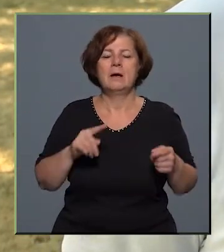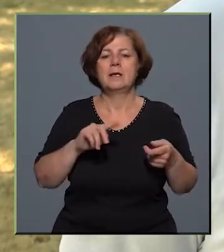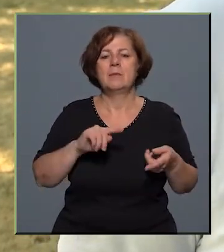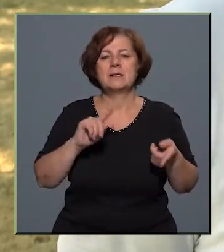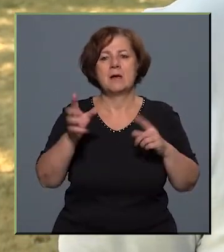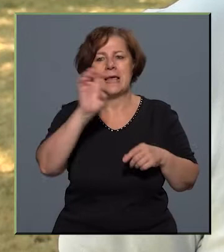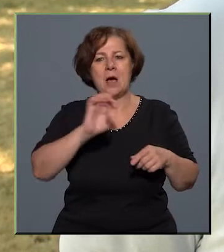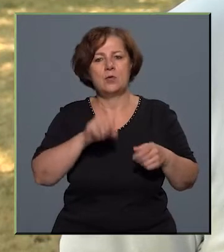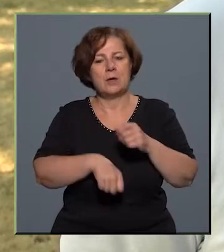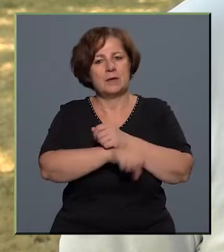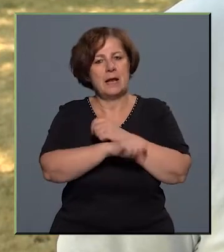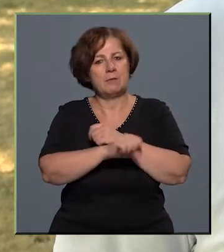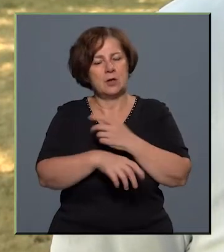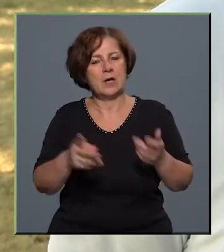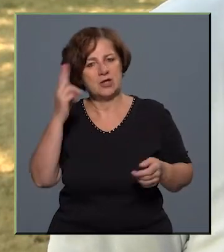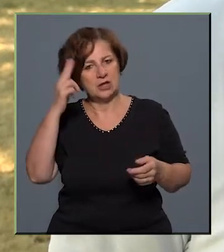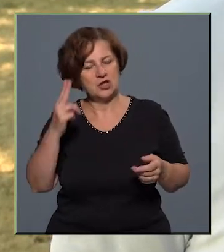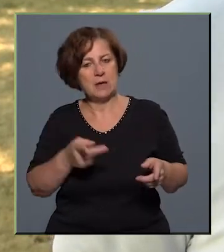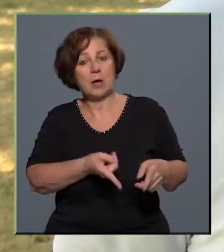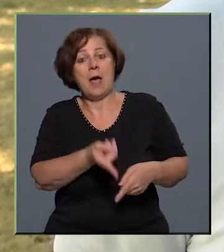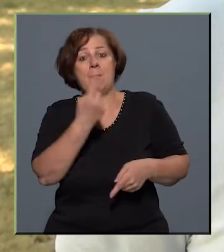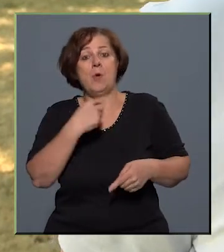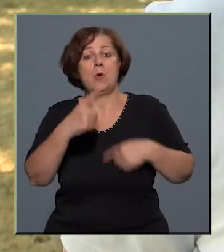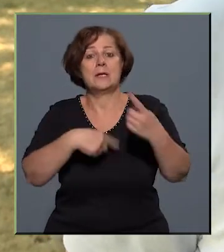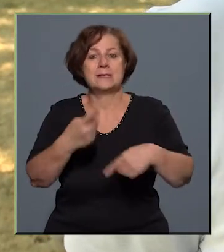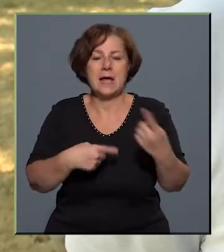amit Európában mi labdarúgásként ismerünk. Ebből